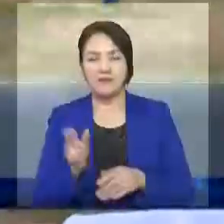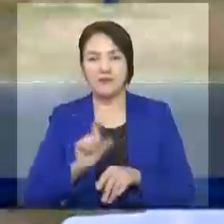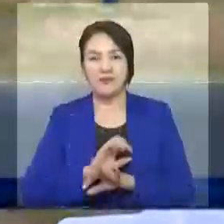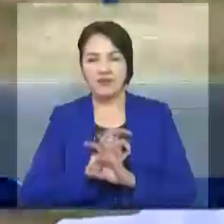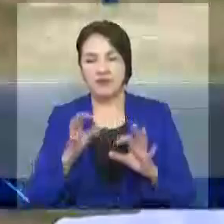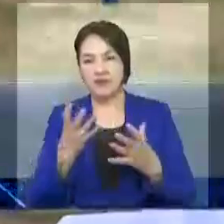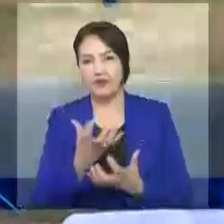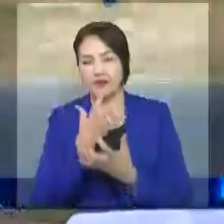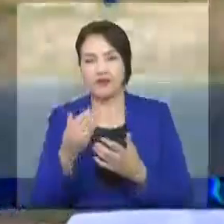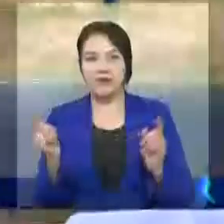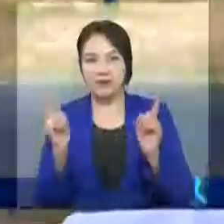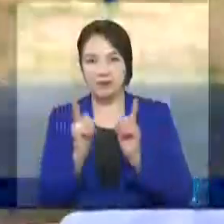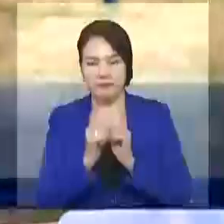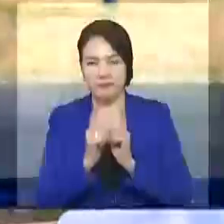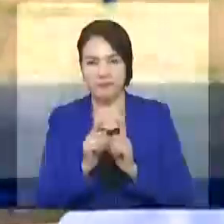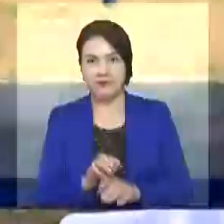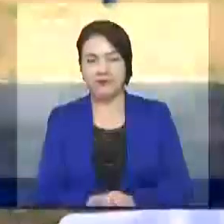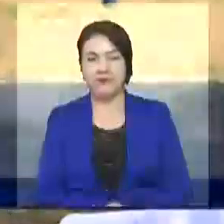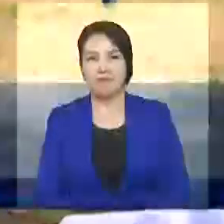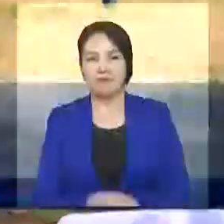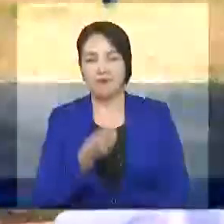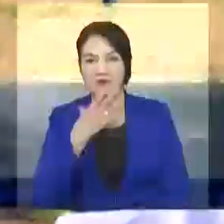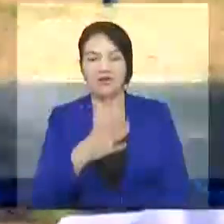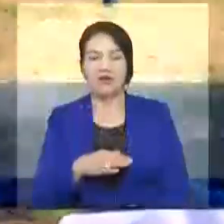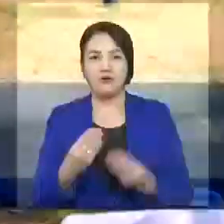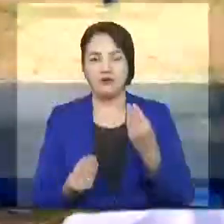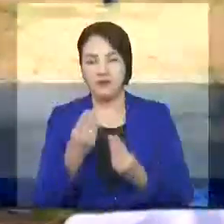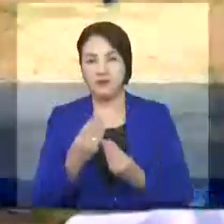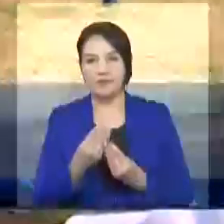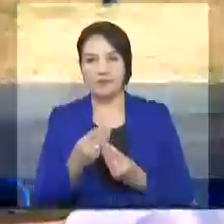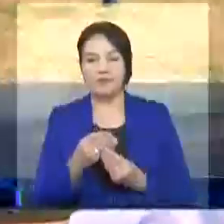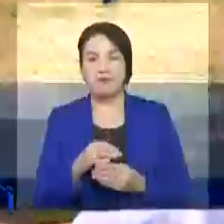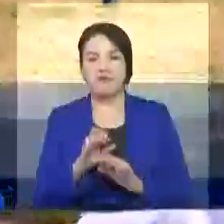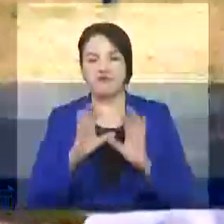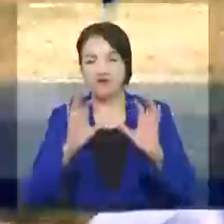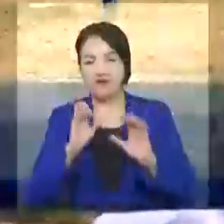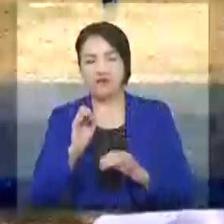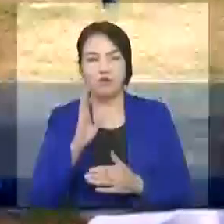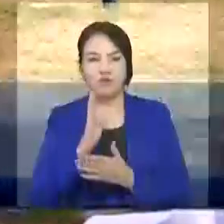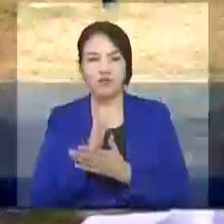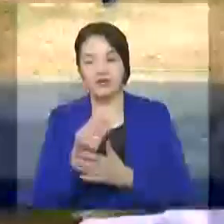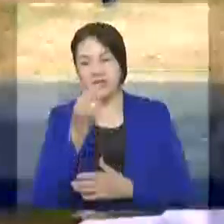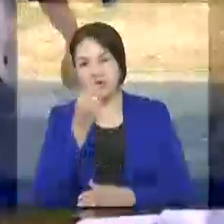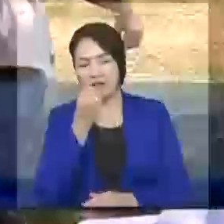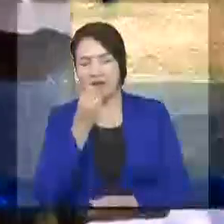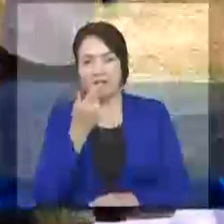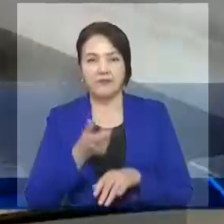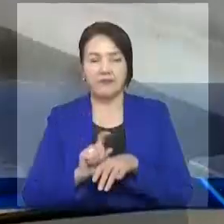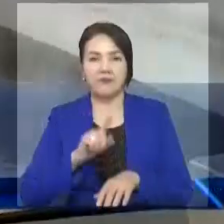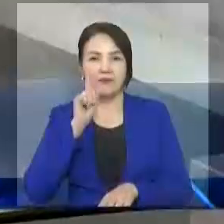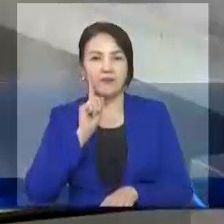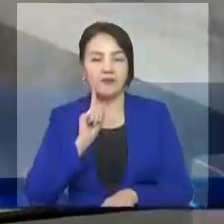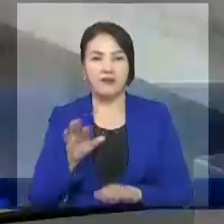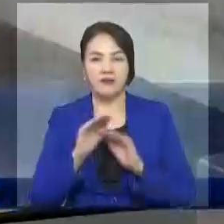жылы қарсы алды. Өте күшті ойындар ойнап жатырық. Волейбол дейтіндер. Тамақтары өте дәмді.